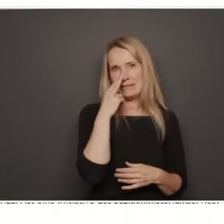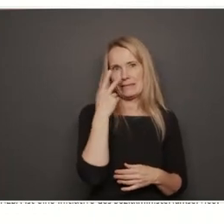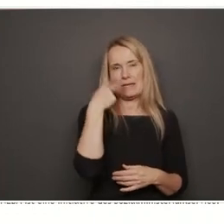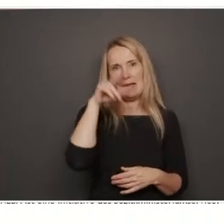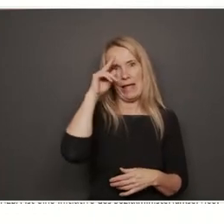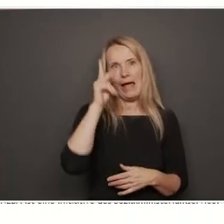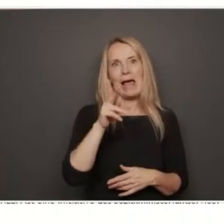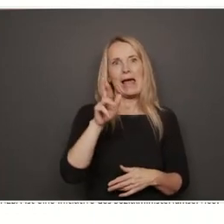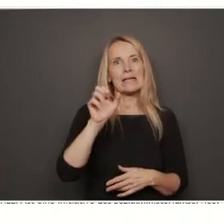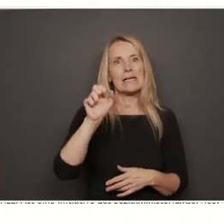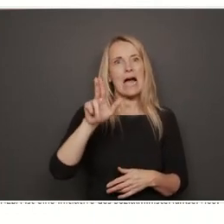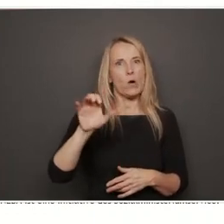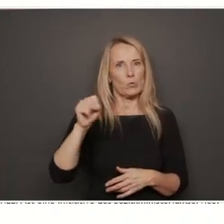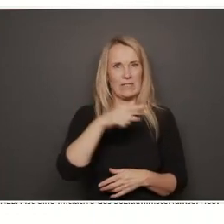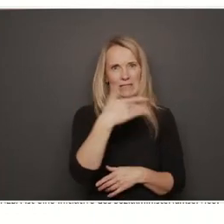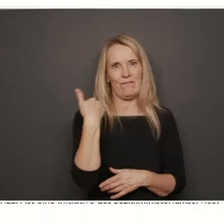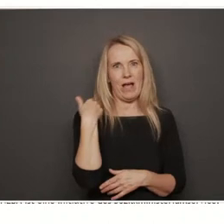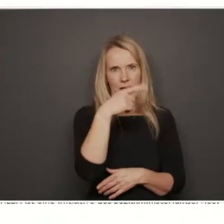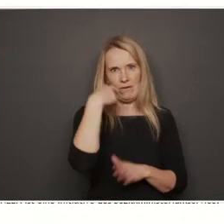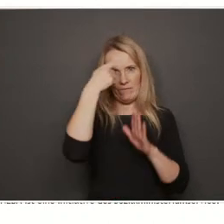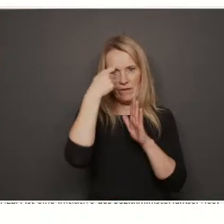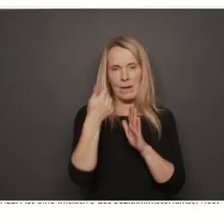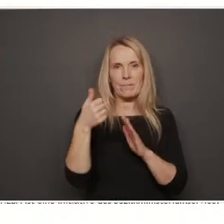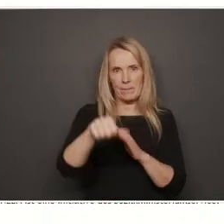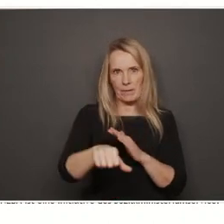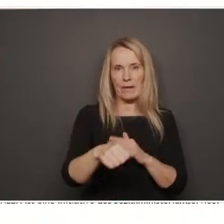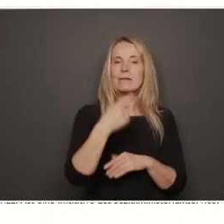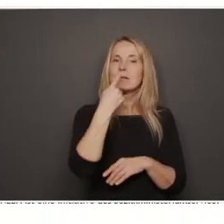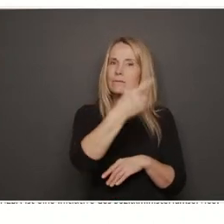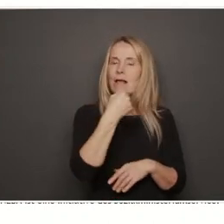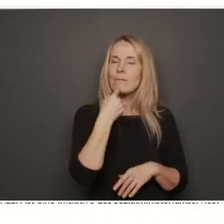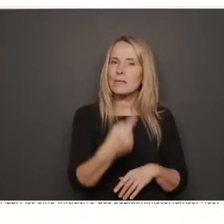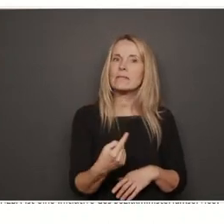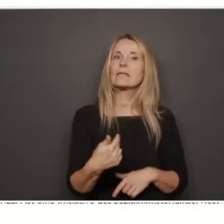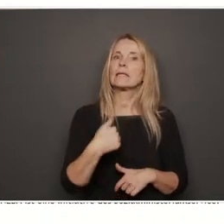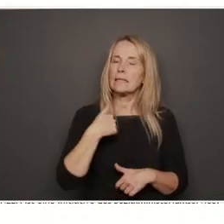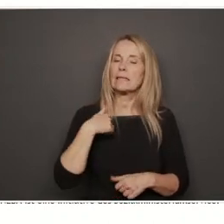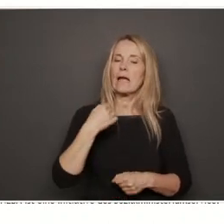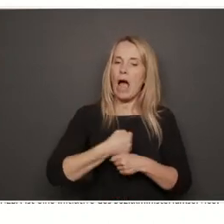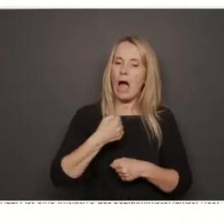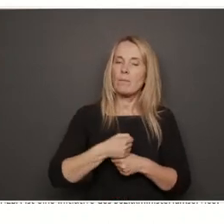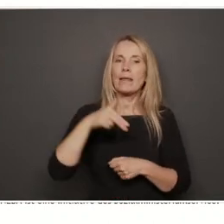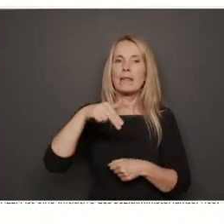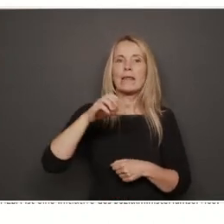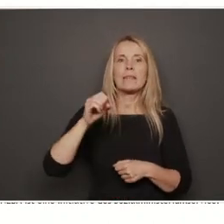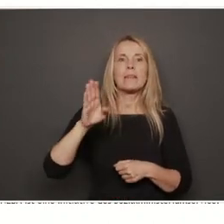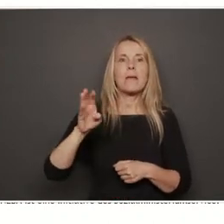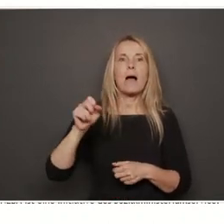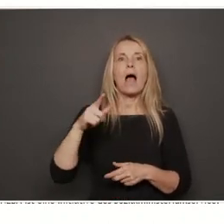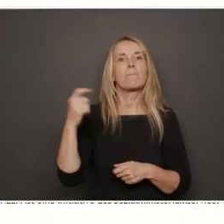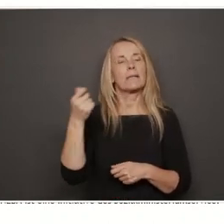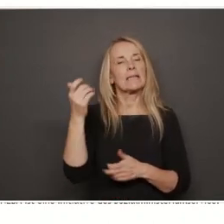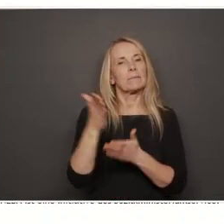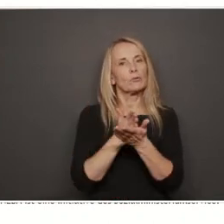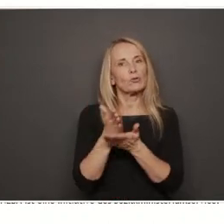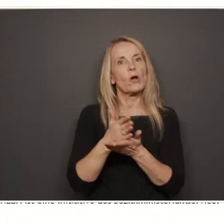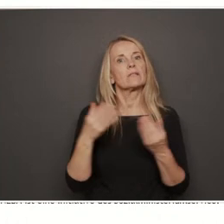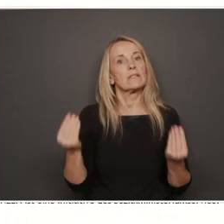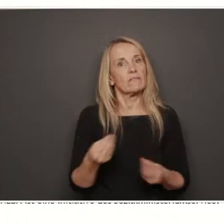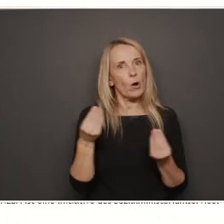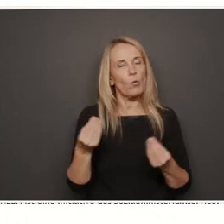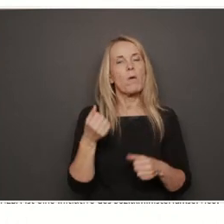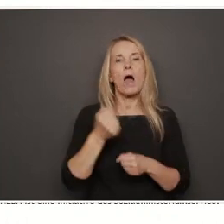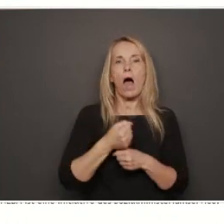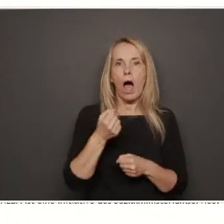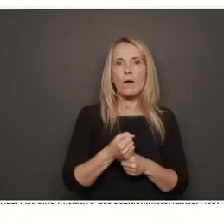im Beitrag schon gesehen. Er sagt, ich arbeite beim NEWA Betriebsservice, weil Arbeit